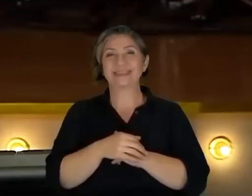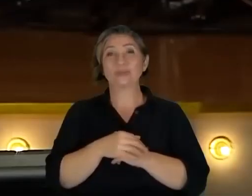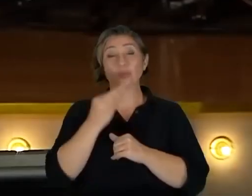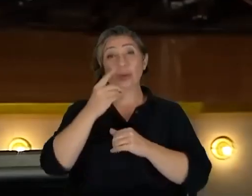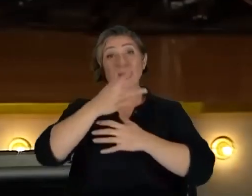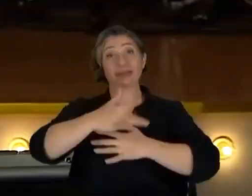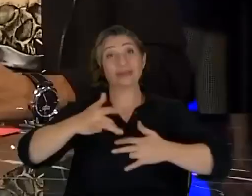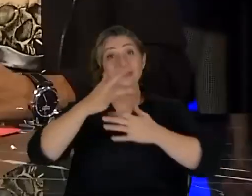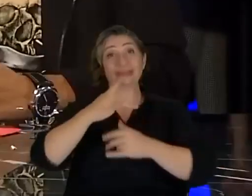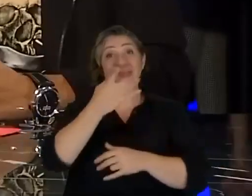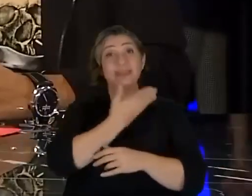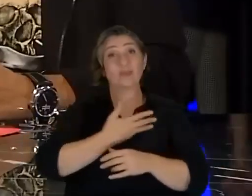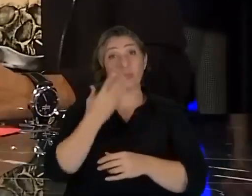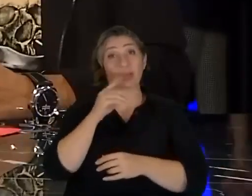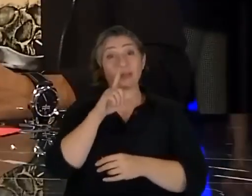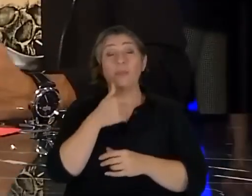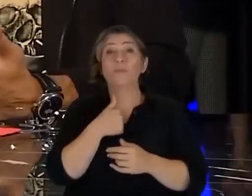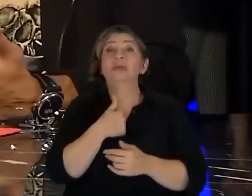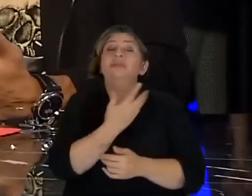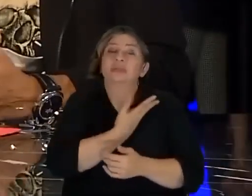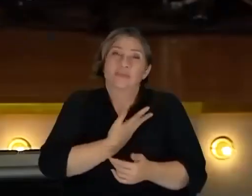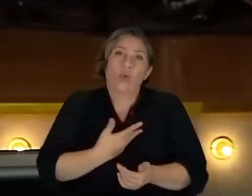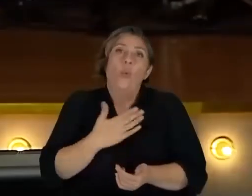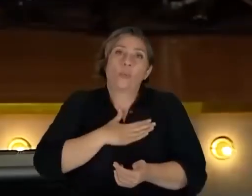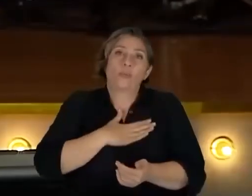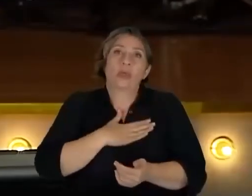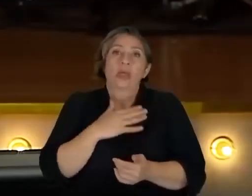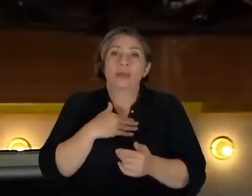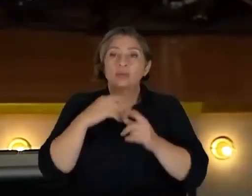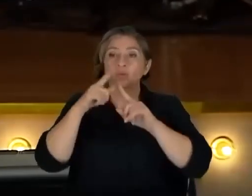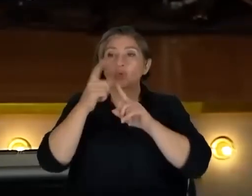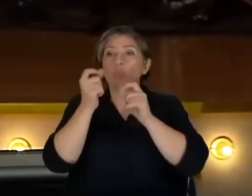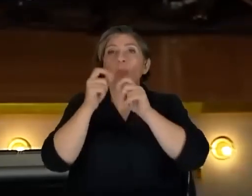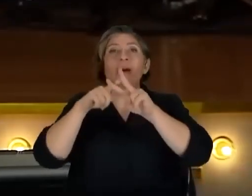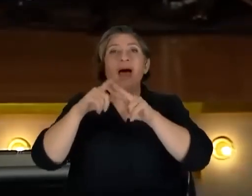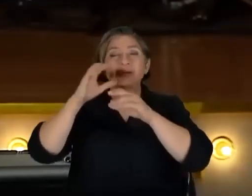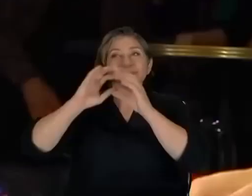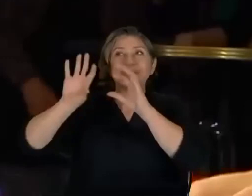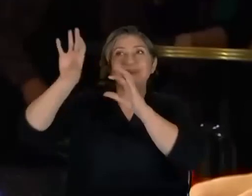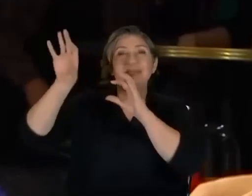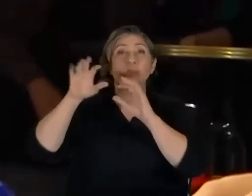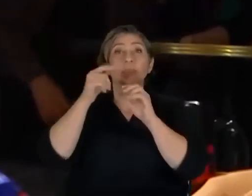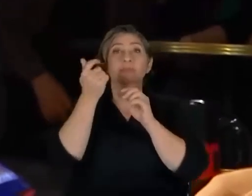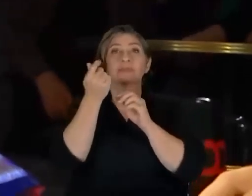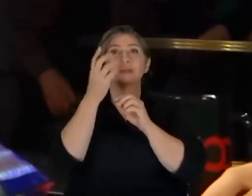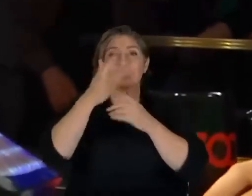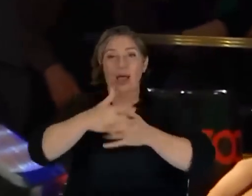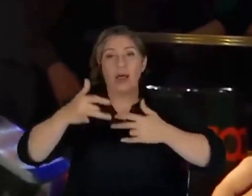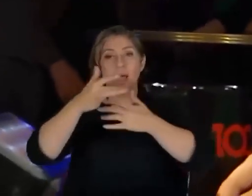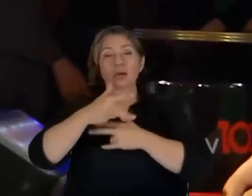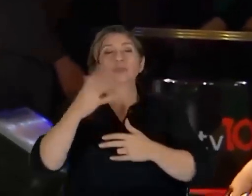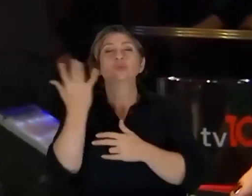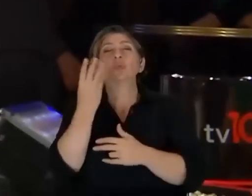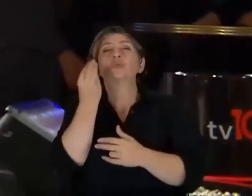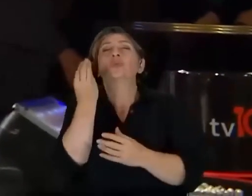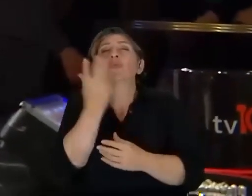Güzel bir enstrümanlar ama sen seviyor olman lazım arp. Bayılıyorum. Falan, hani. Ben tubayı komik buluyorum. En azından arp'ı birden fazla bulmuyor. Konçerto var arp için. Arp